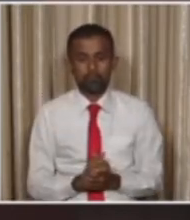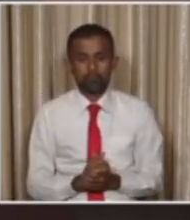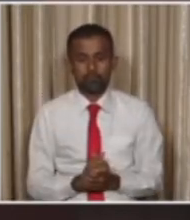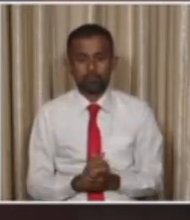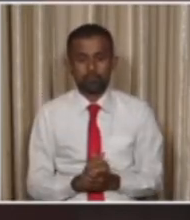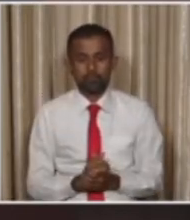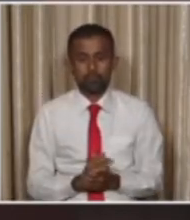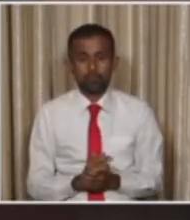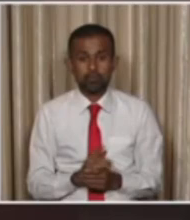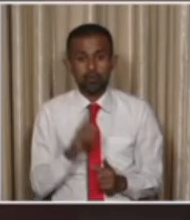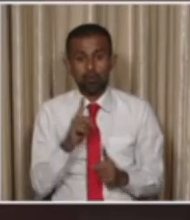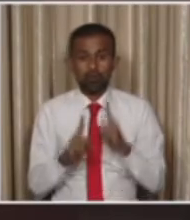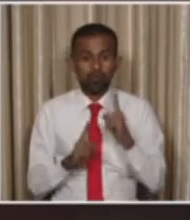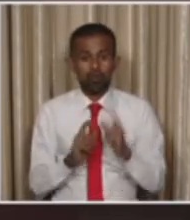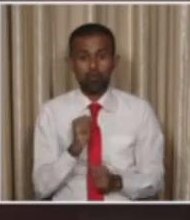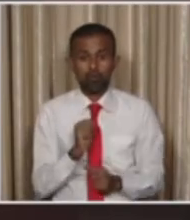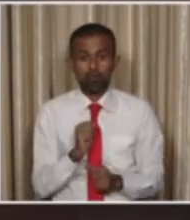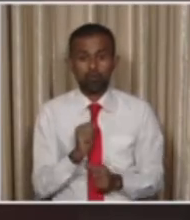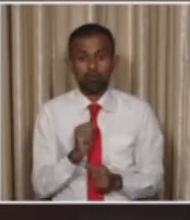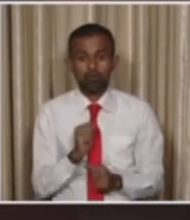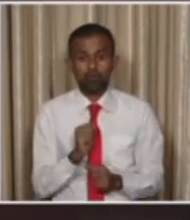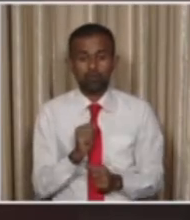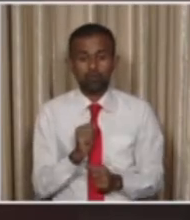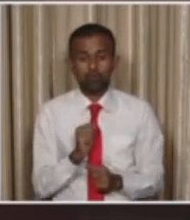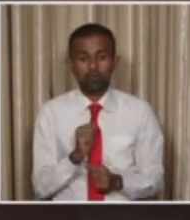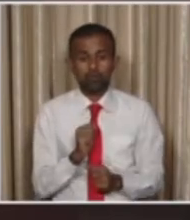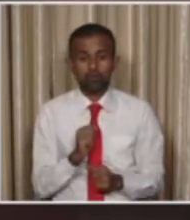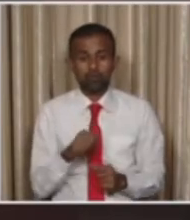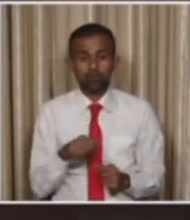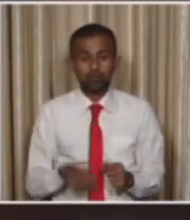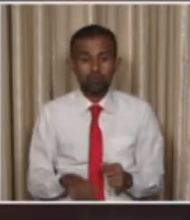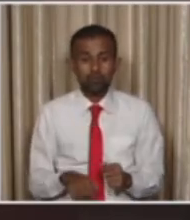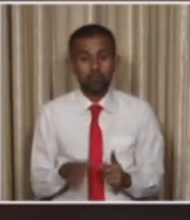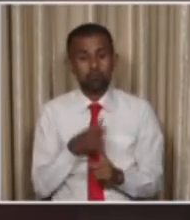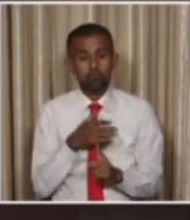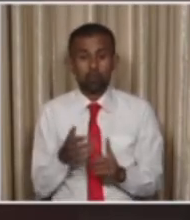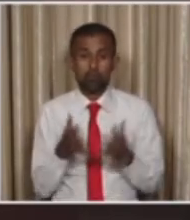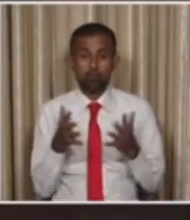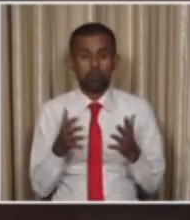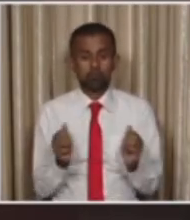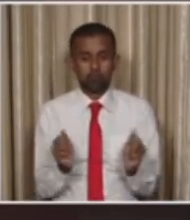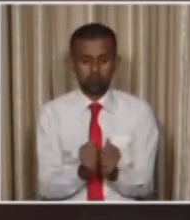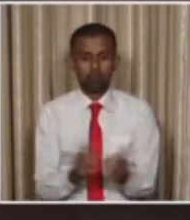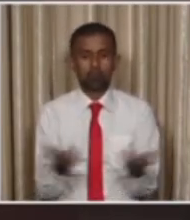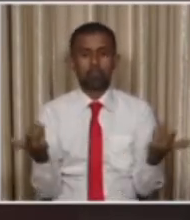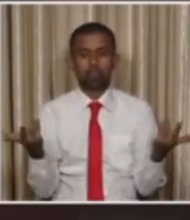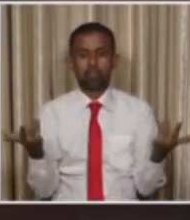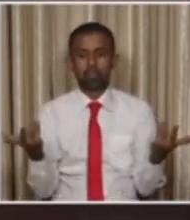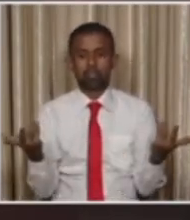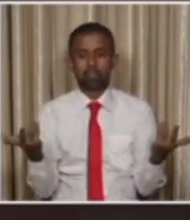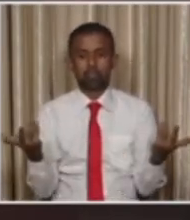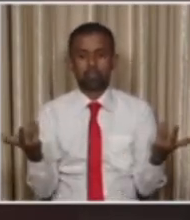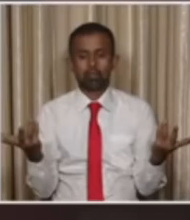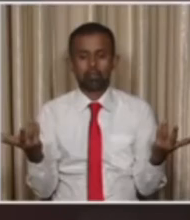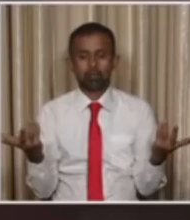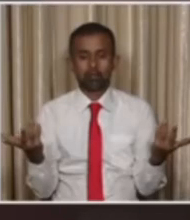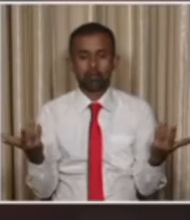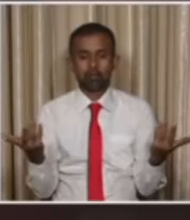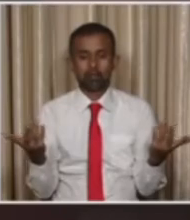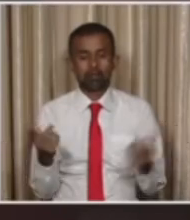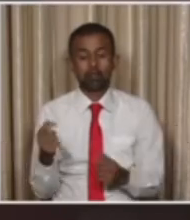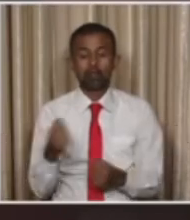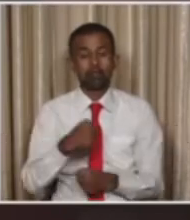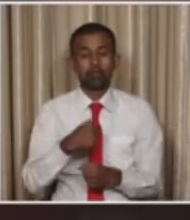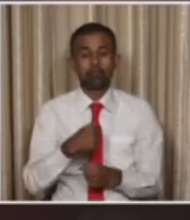හැබැයි කතා කරන්න නම් පුදුම මේ ආලයකින්. හැබැයි කරපු දෙයක් නැහැ. අනිත් එක මොනවද කියන්නේ? එයා බලය